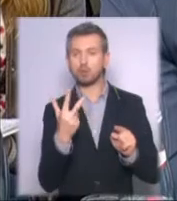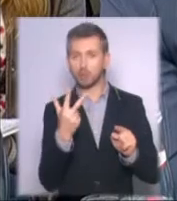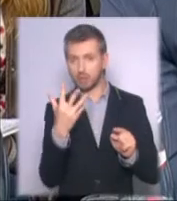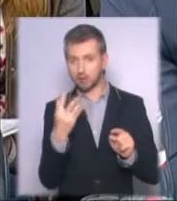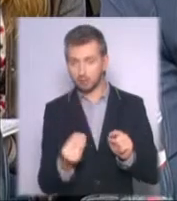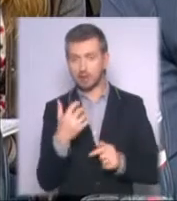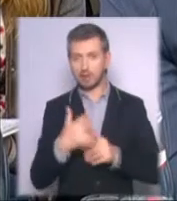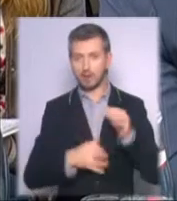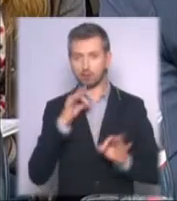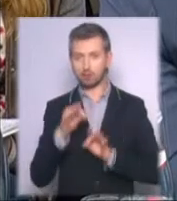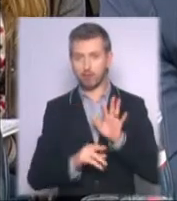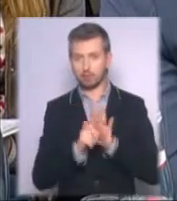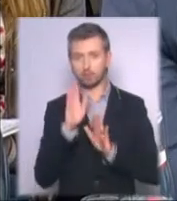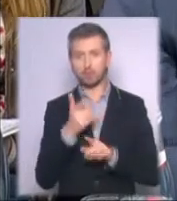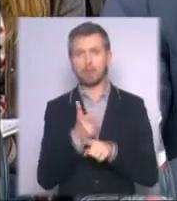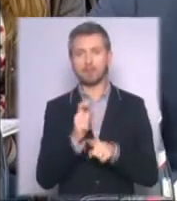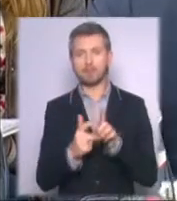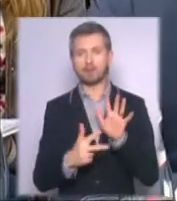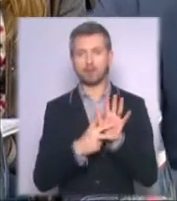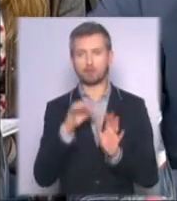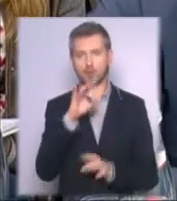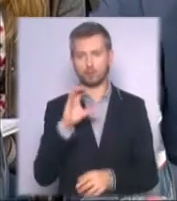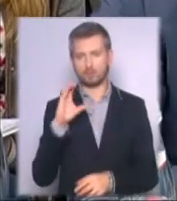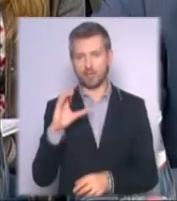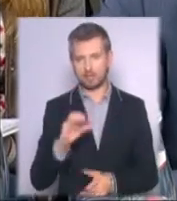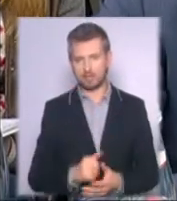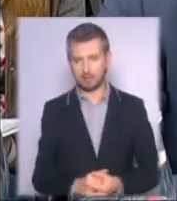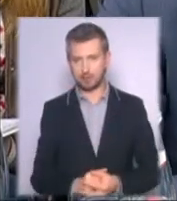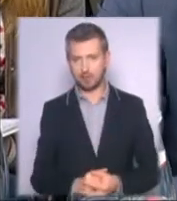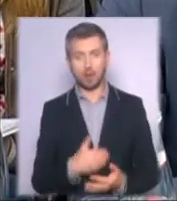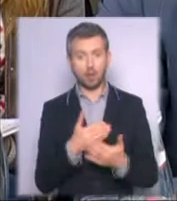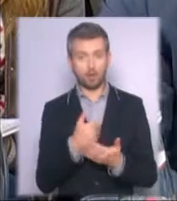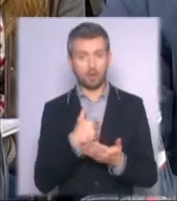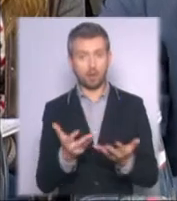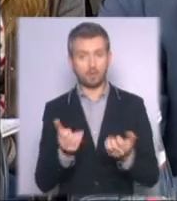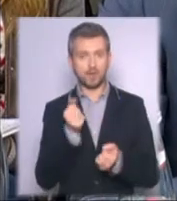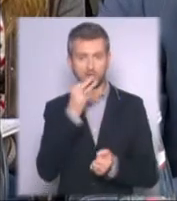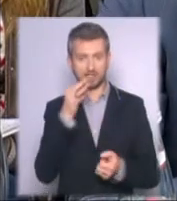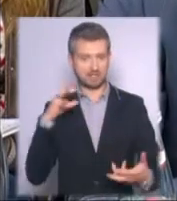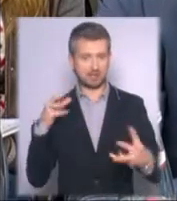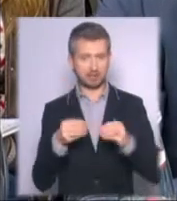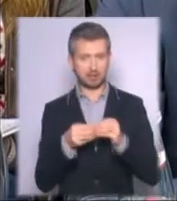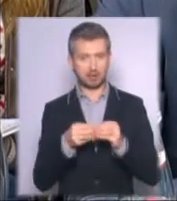добова температура буде більше 8 градусів Цельсія. От я взяв звіт гідрометцентру.